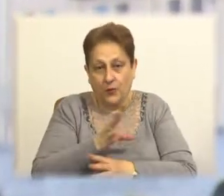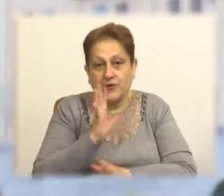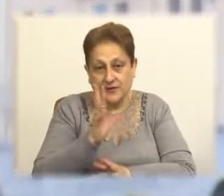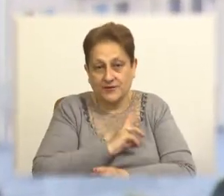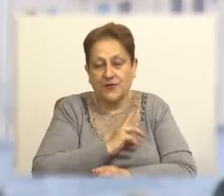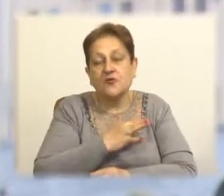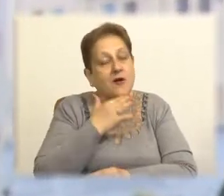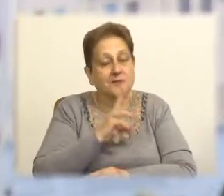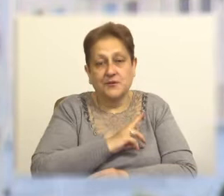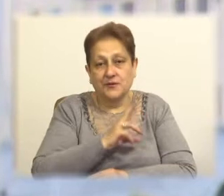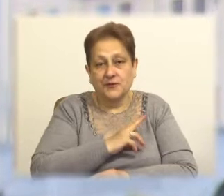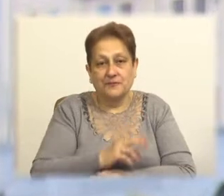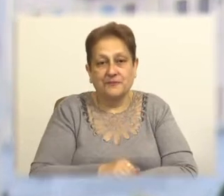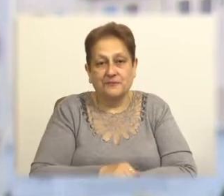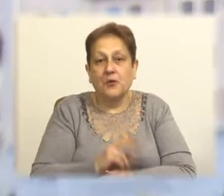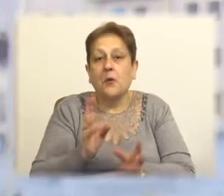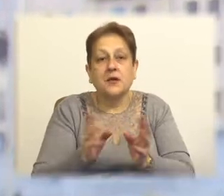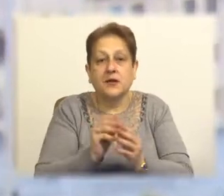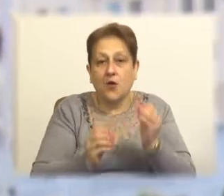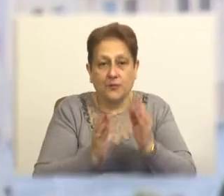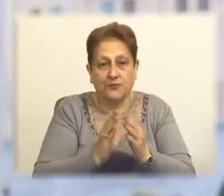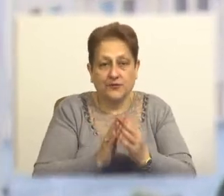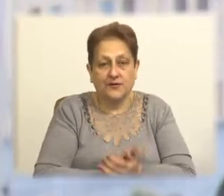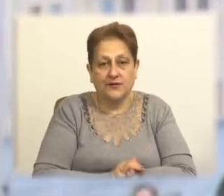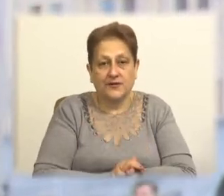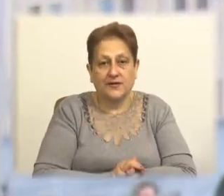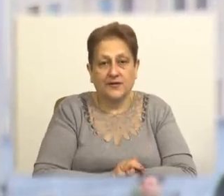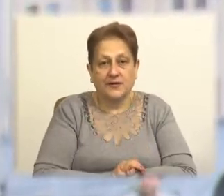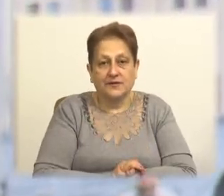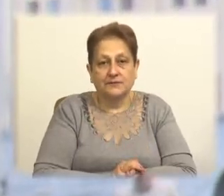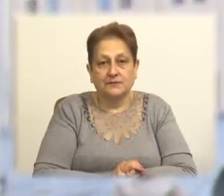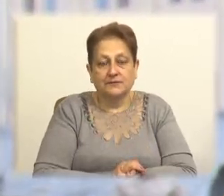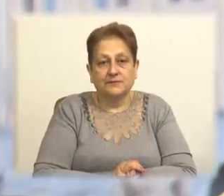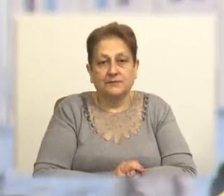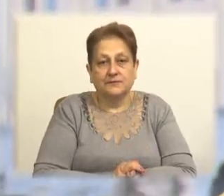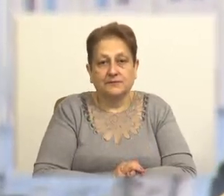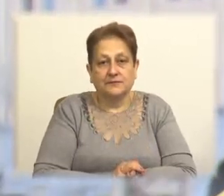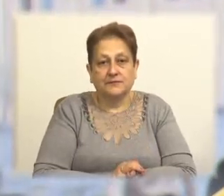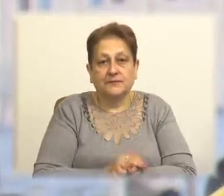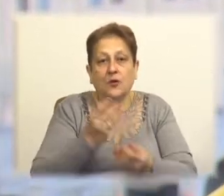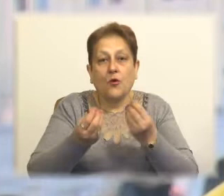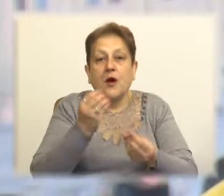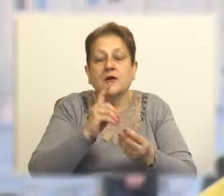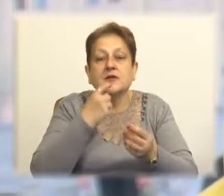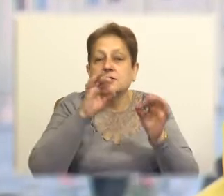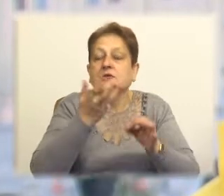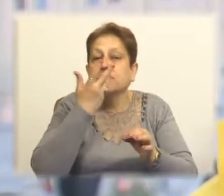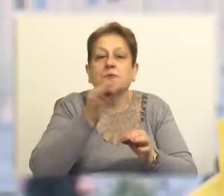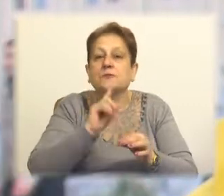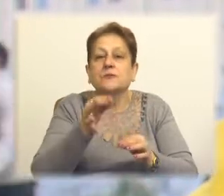արարողությունը։ Շատ։ Ում հետ ես խաղում տանը, կամ ինչ գույնի ես քո հավգիտները ներկում